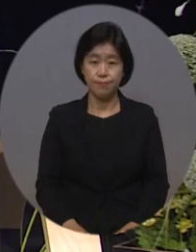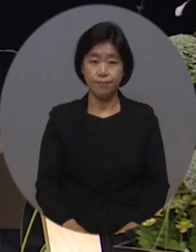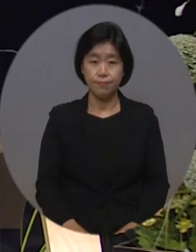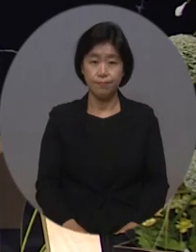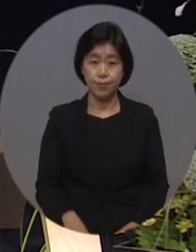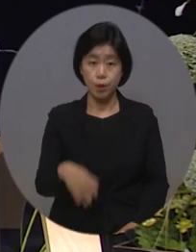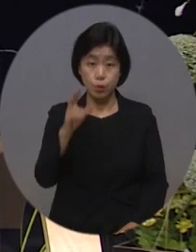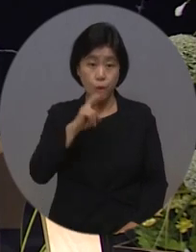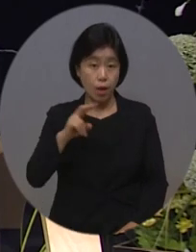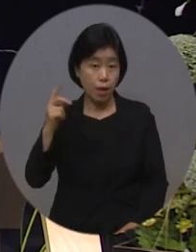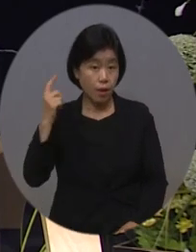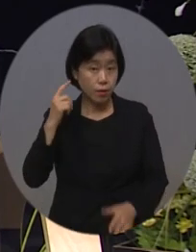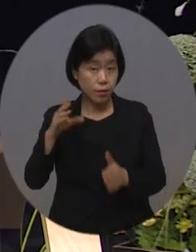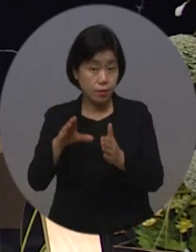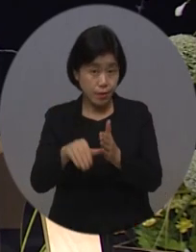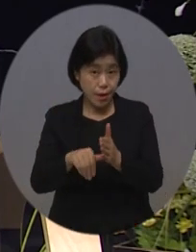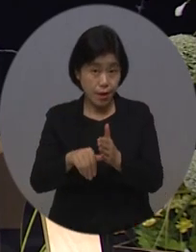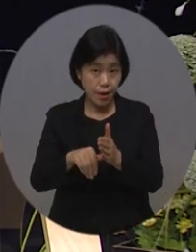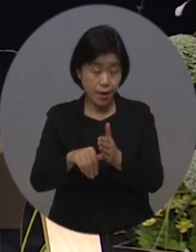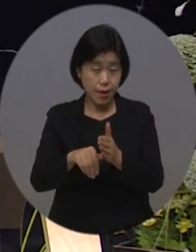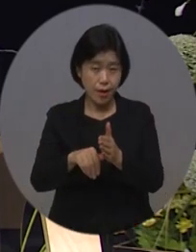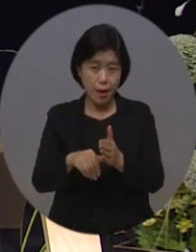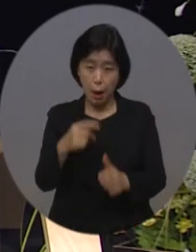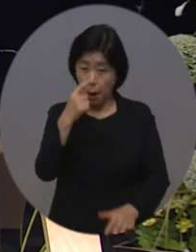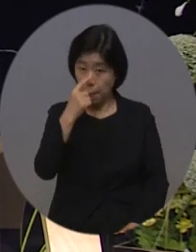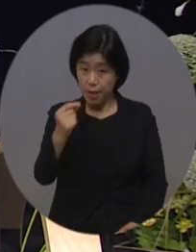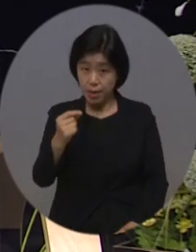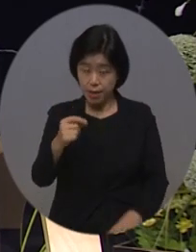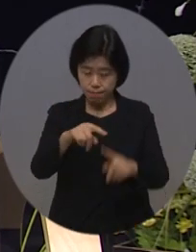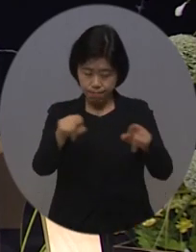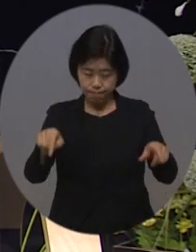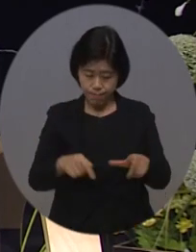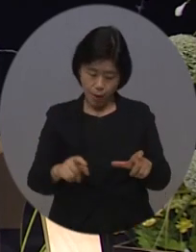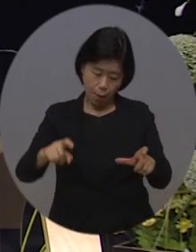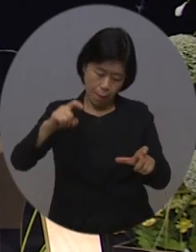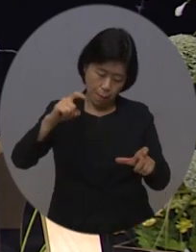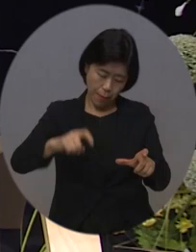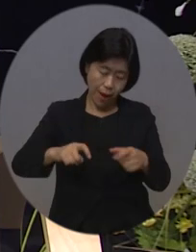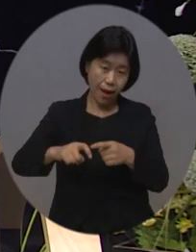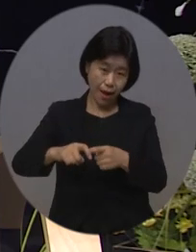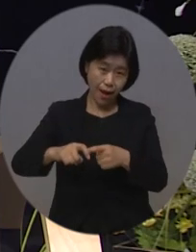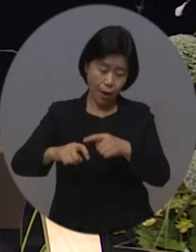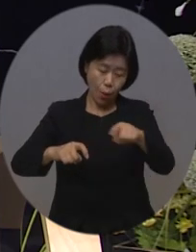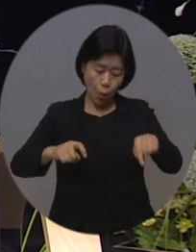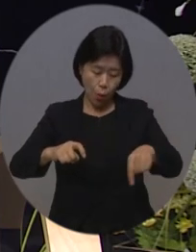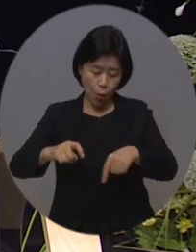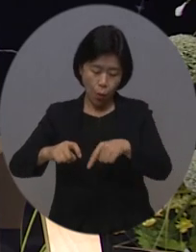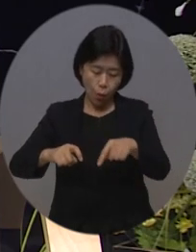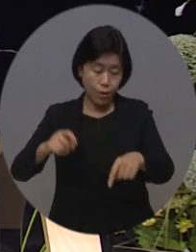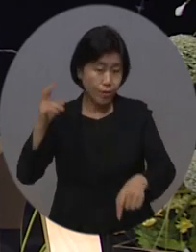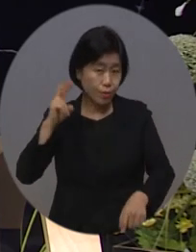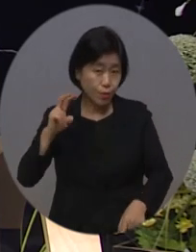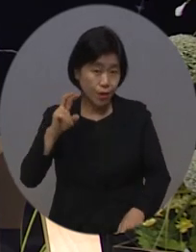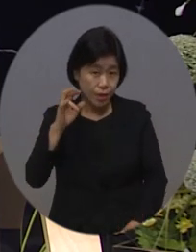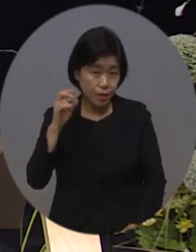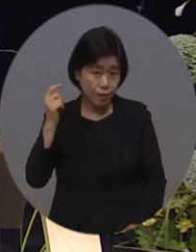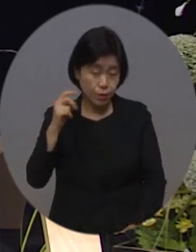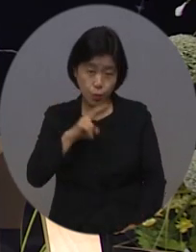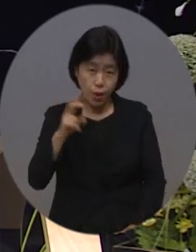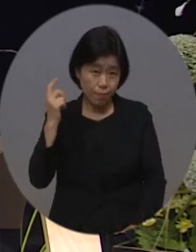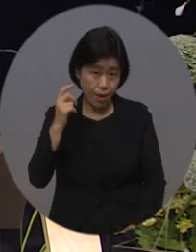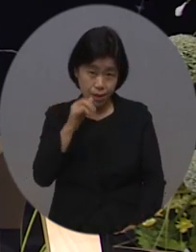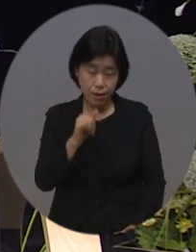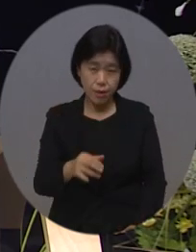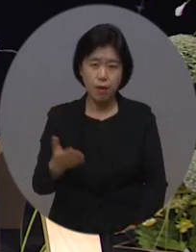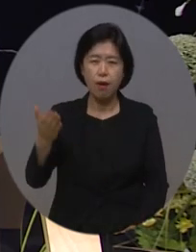음반을 들을 때 카트리지 바늘을 올려놓아야만 했습니다. 그러나 지금은 카트리지 바늘을